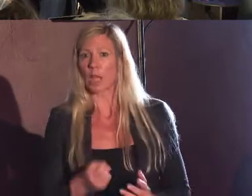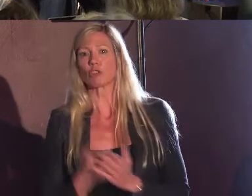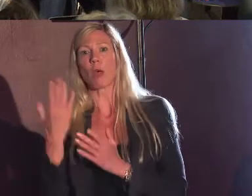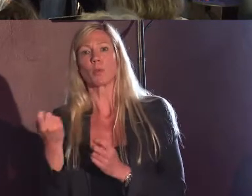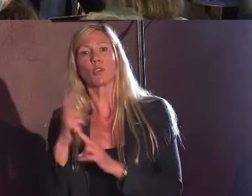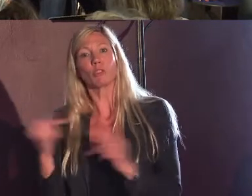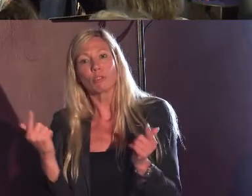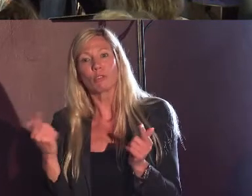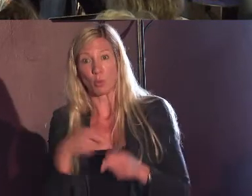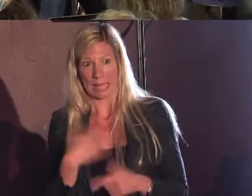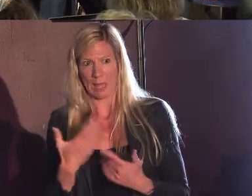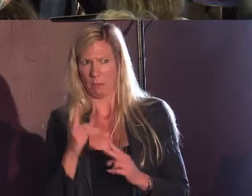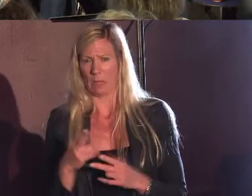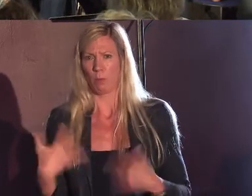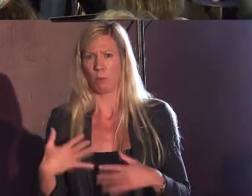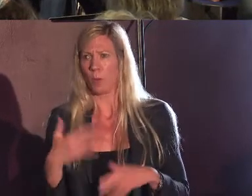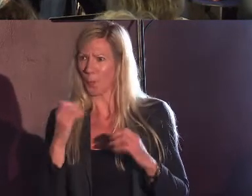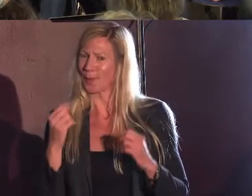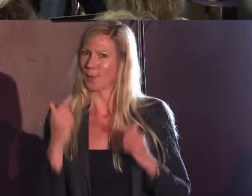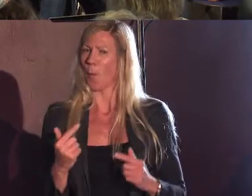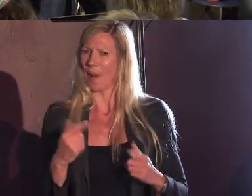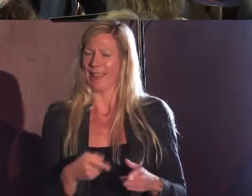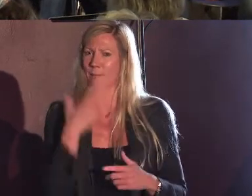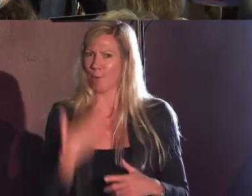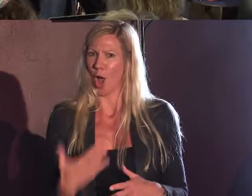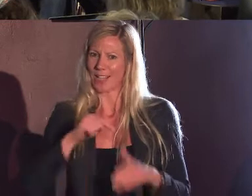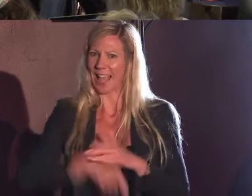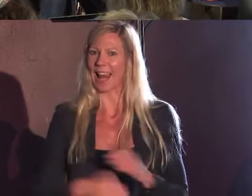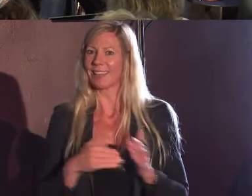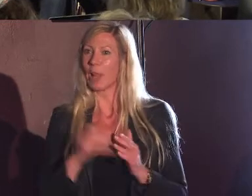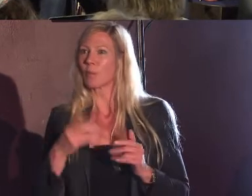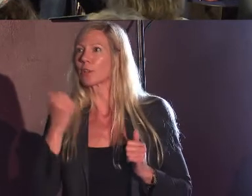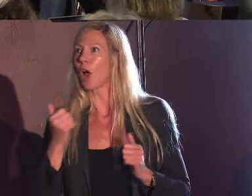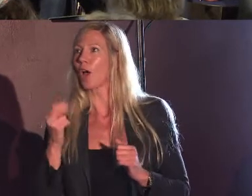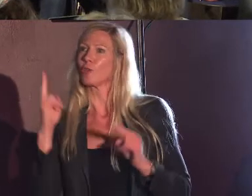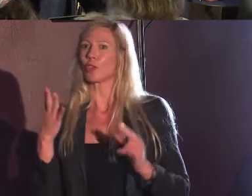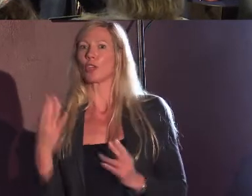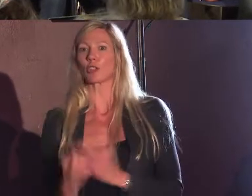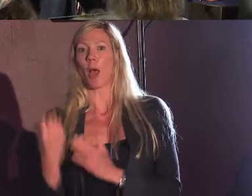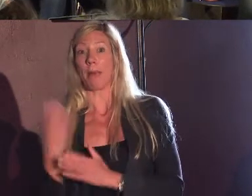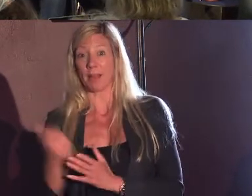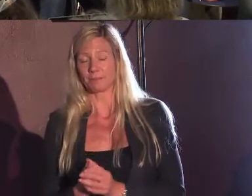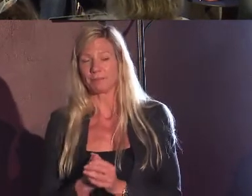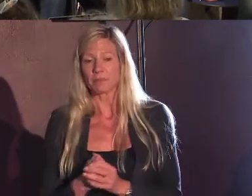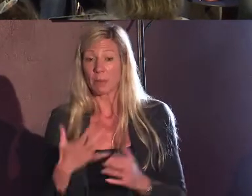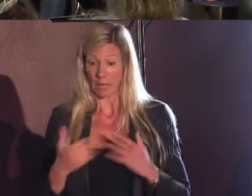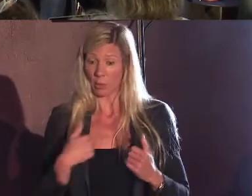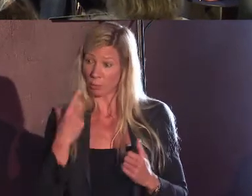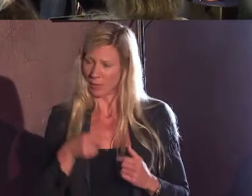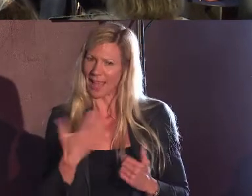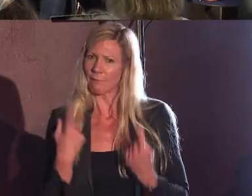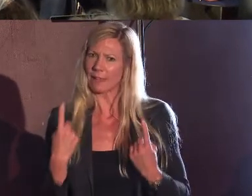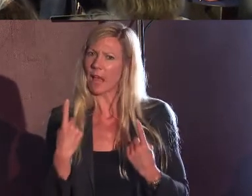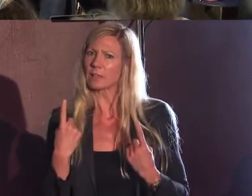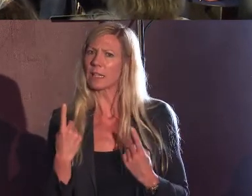det är en otrolig källa till nyskapande. Jag tror att det är en fantastisk förutsättning